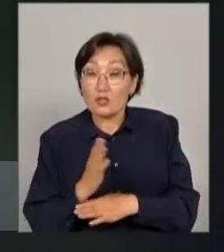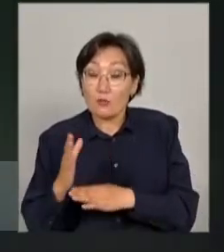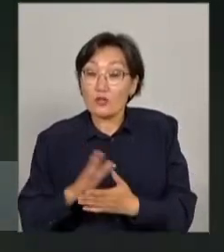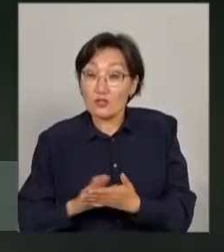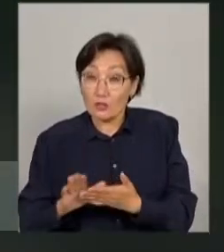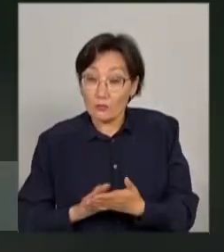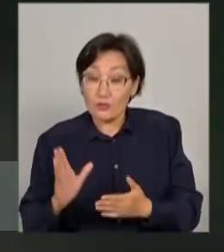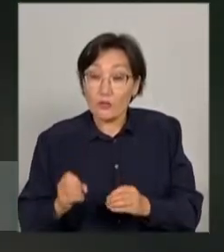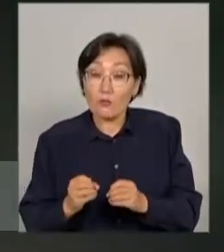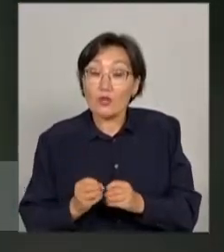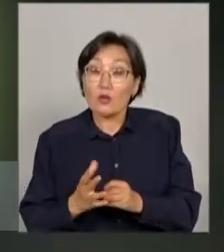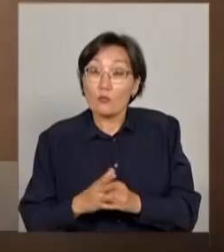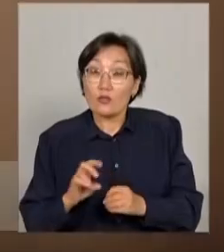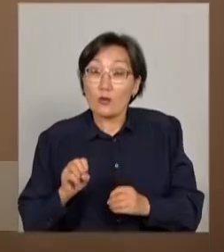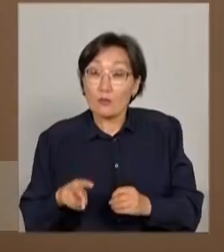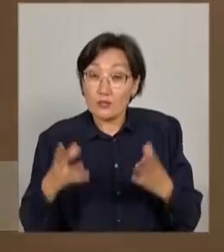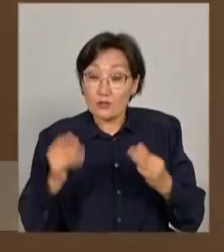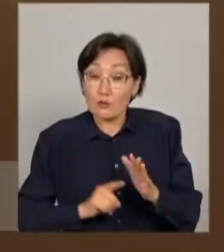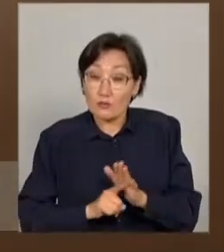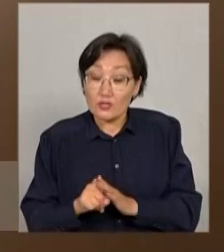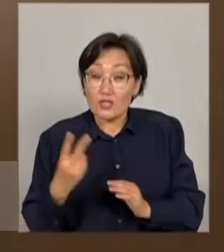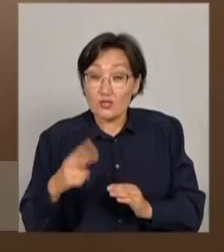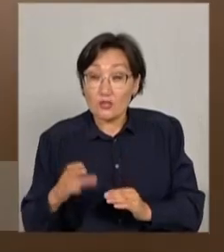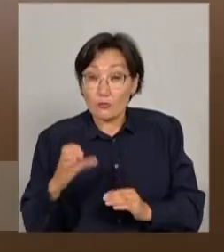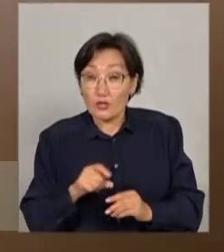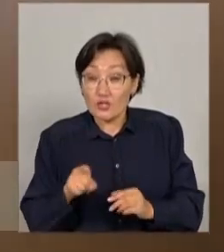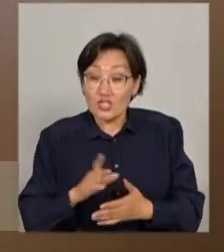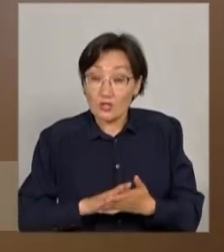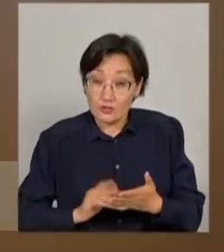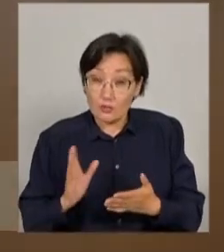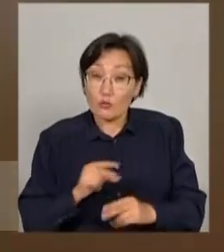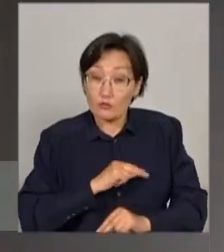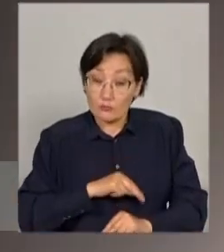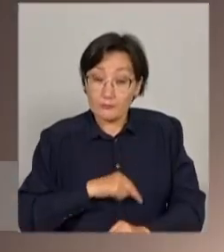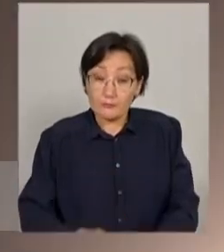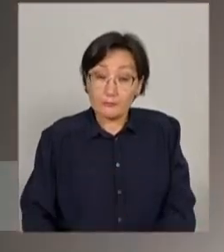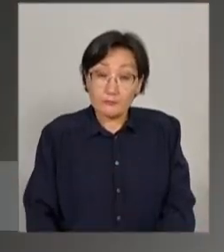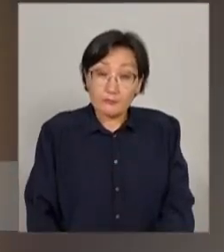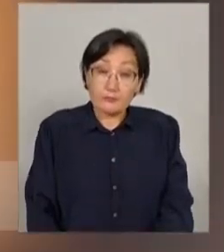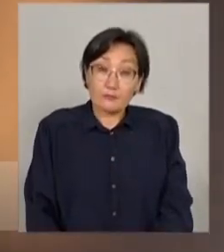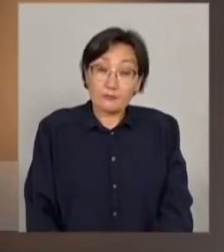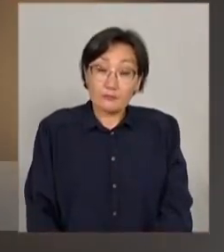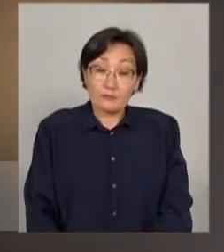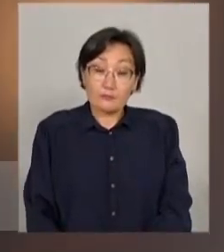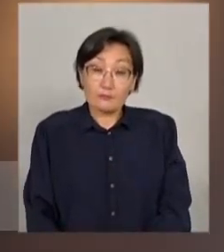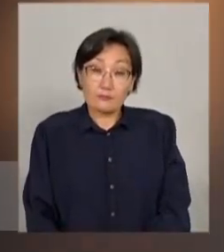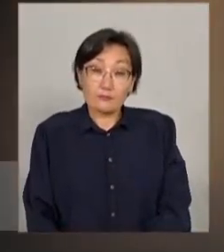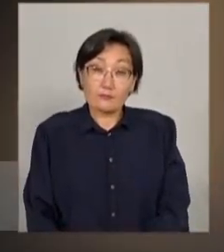өңделеді. Жұмыс 15 сәуірде басталып, 20 қыркүйекке дейін жалғасады. Гүлмарал Айзатқызы, Арсен Сандыбаев, Алматы телеарнасы.